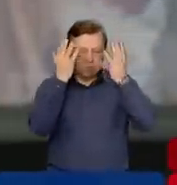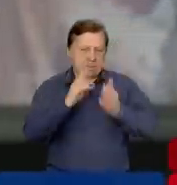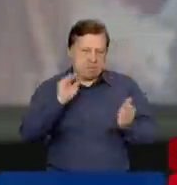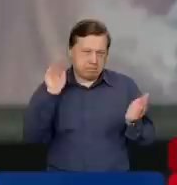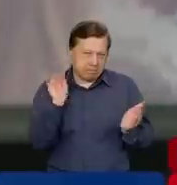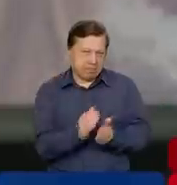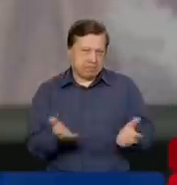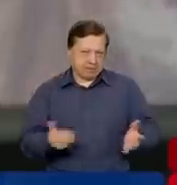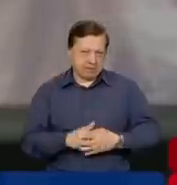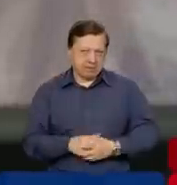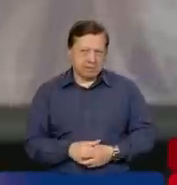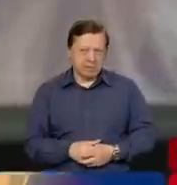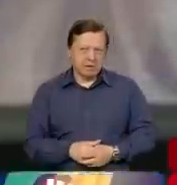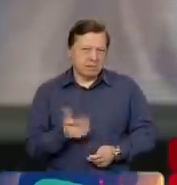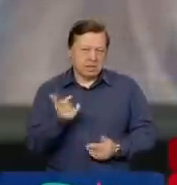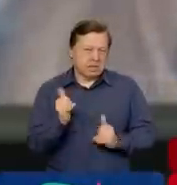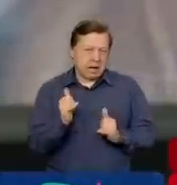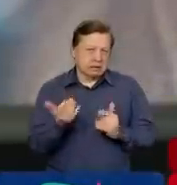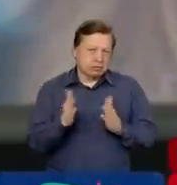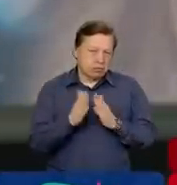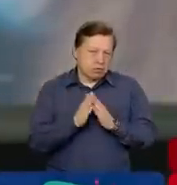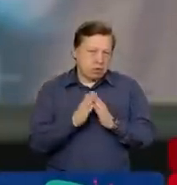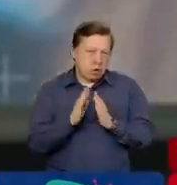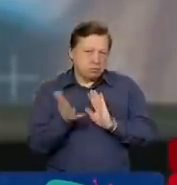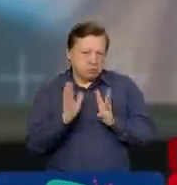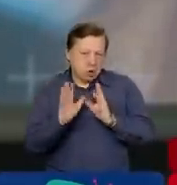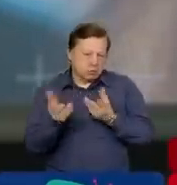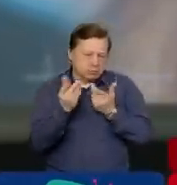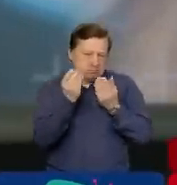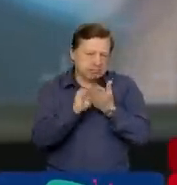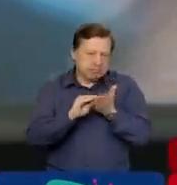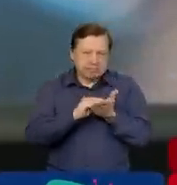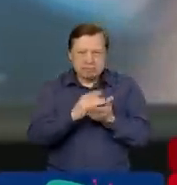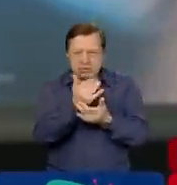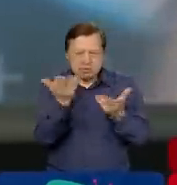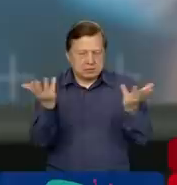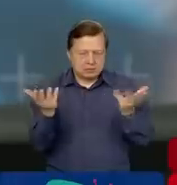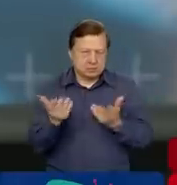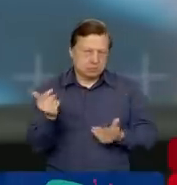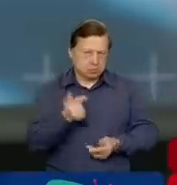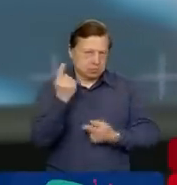i radźmy sobie jakimiś domowymi sposobami w razie tego parowania.